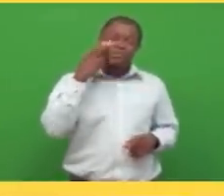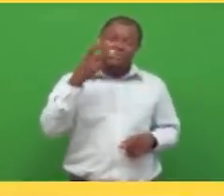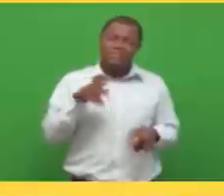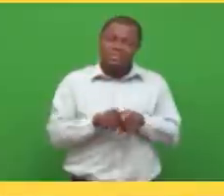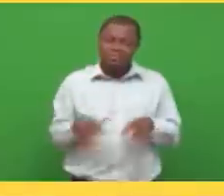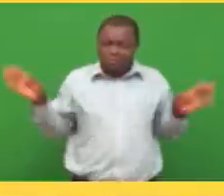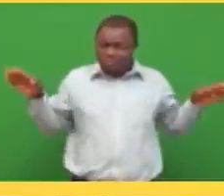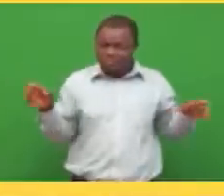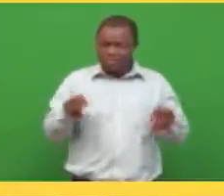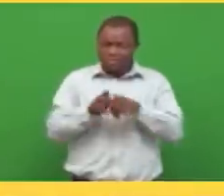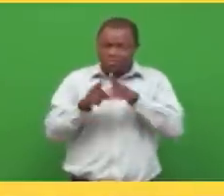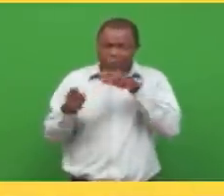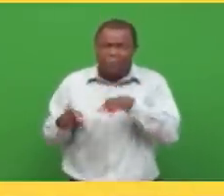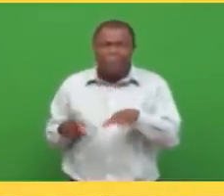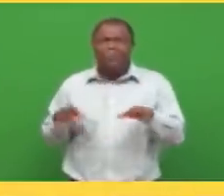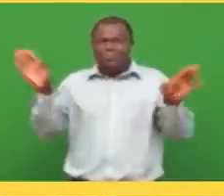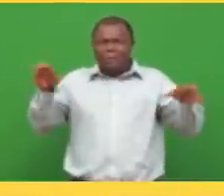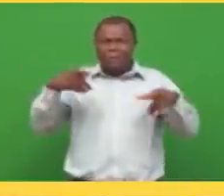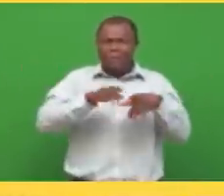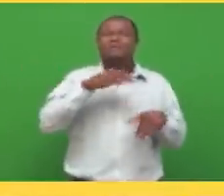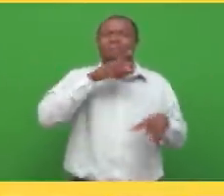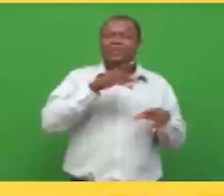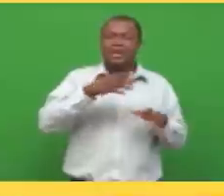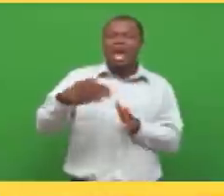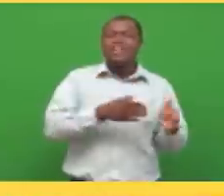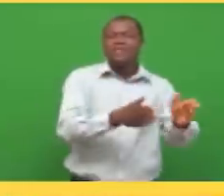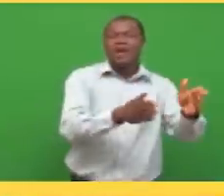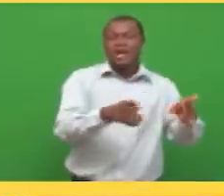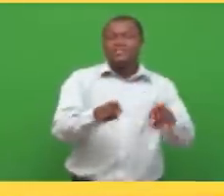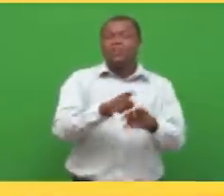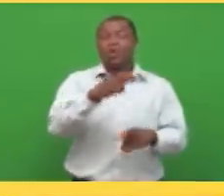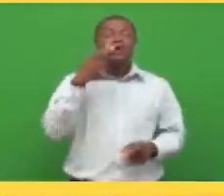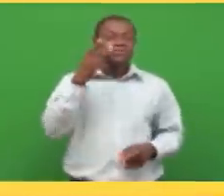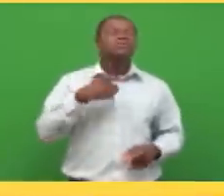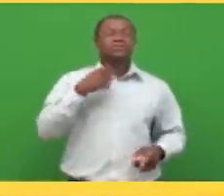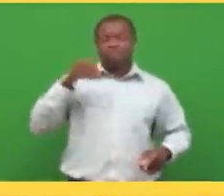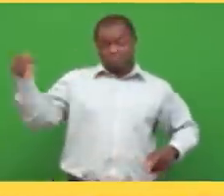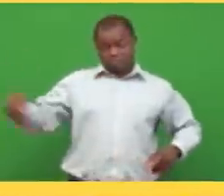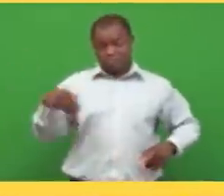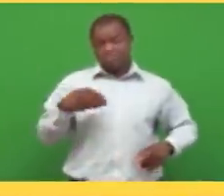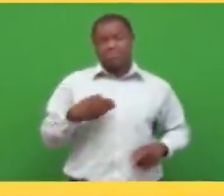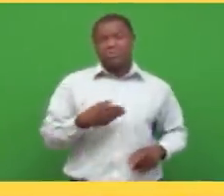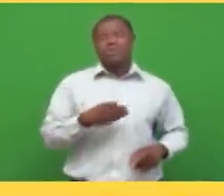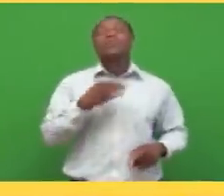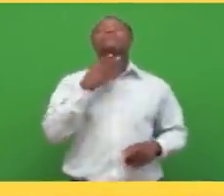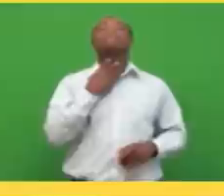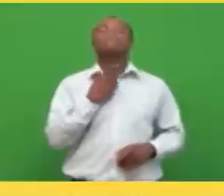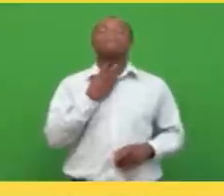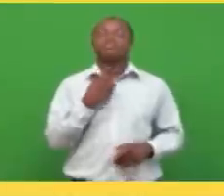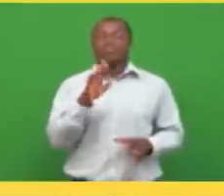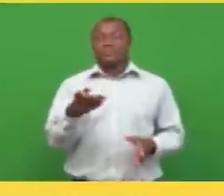kutsime kanenge kakarara nenyota. Saka I evidence yekuti kakarara nei nenyota. Topedzisa